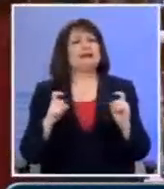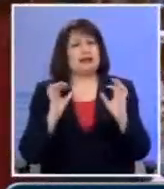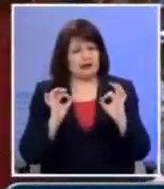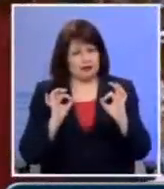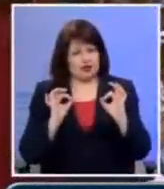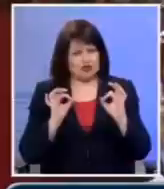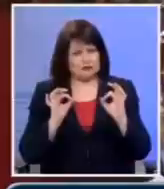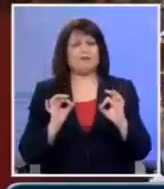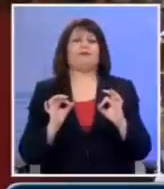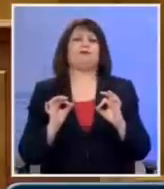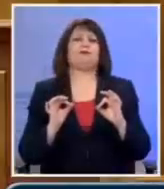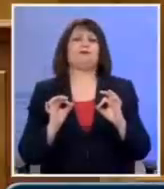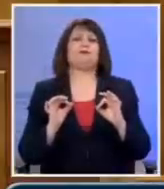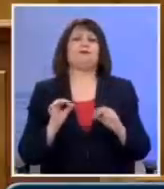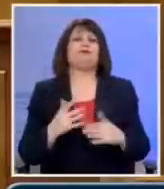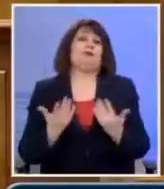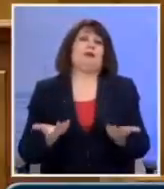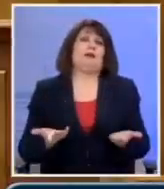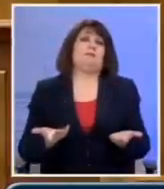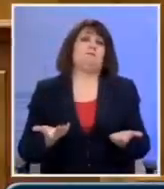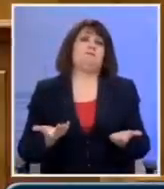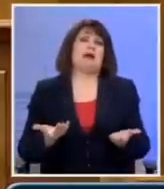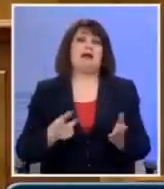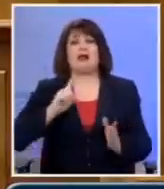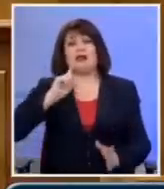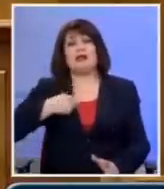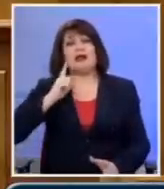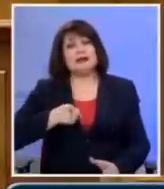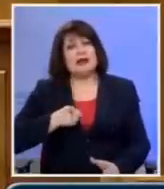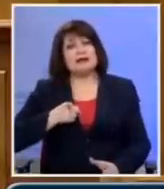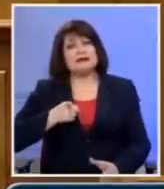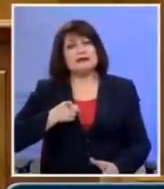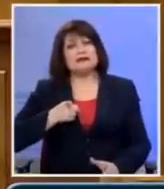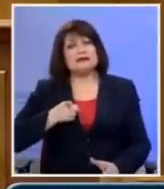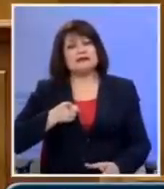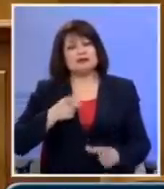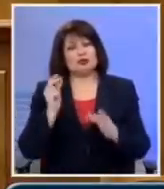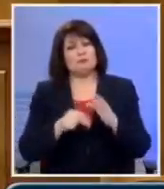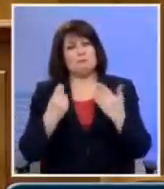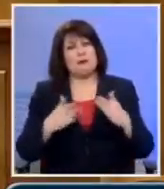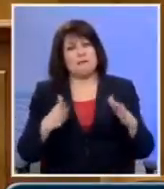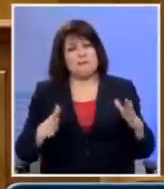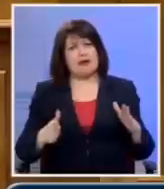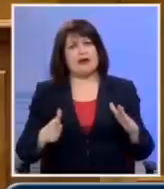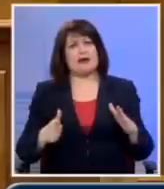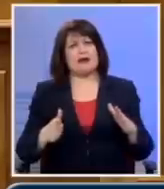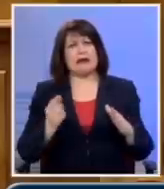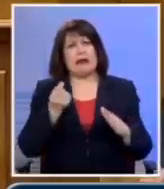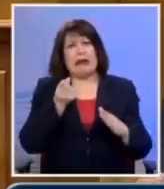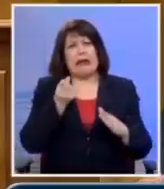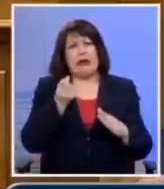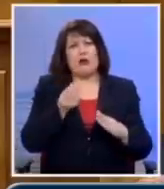ακριβώς. Μα για τις διατάξεις που πέρναγαν σε αυτή εδώ τη Βουλή, πολλές φορές με οριακή